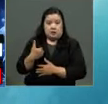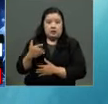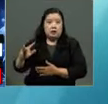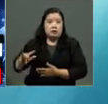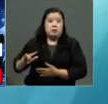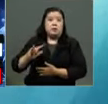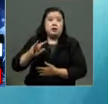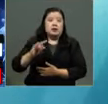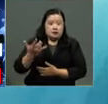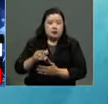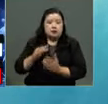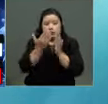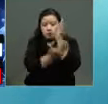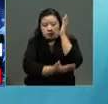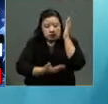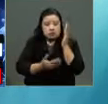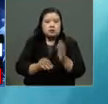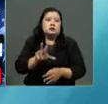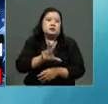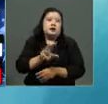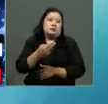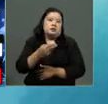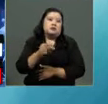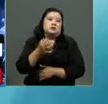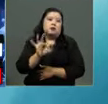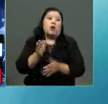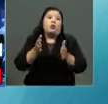นี้นะครับเพื่อที่ท่านจะได้เห็นนะครับว่าเราได้ทำงานกันมาอย่างไรนะครับทั้งสพมนะครับทั้งมหาดไทยทั้งกลาโหมนะครับอารมณ์ถึงทางด้านสาธารณสุขนะครับจะได้ทำงานร่วมกันมาและมีประเทศต่างๆออกมาเข้ามาจำนวนมากทีเดียวนะครับรวมแล้วมีคนเดินทางเข้าทางอากาศและด่านชายแดน30000 19